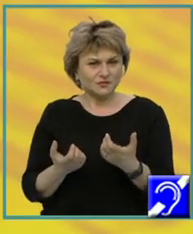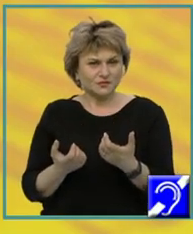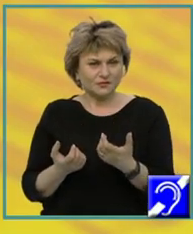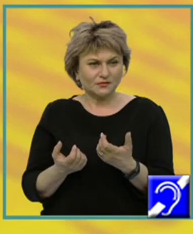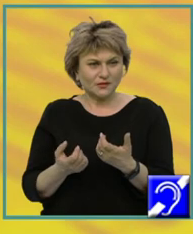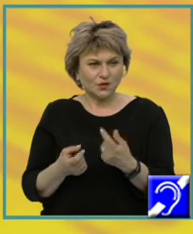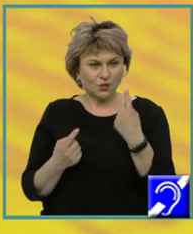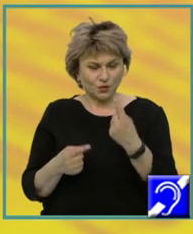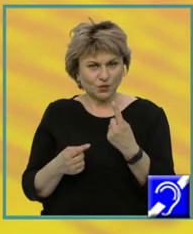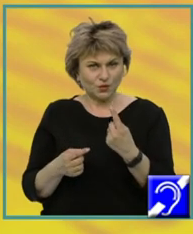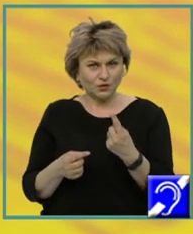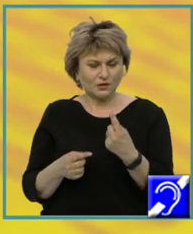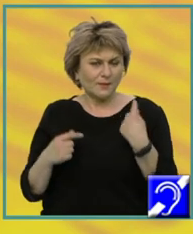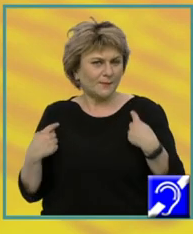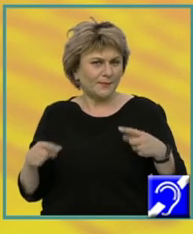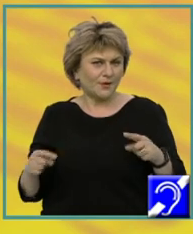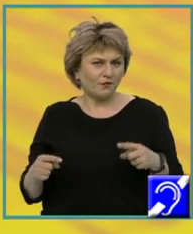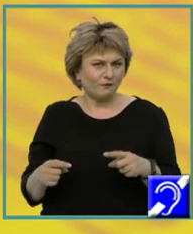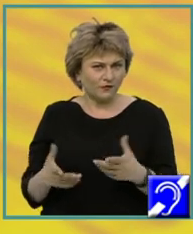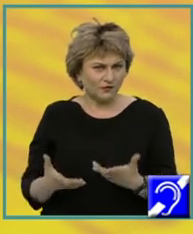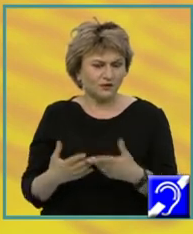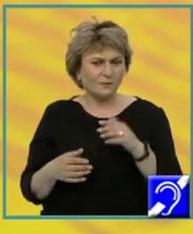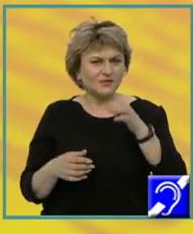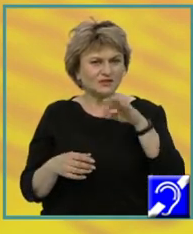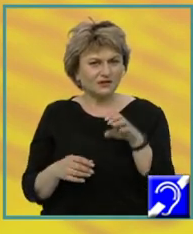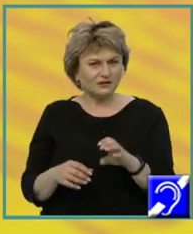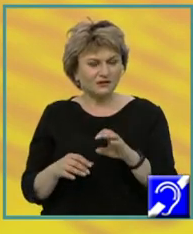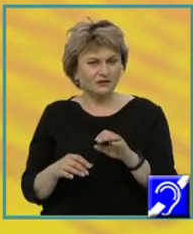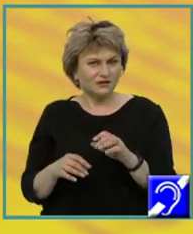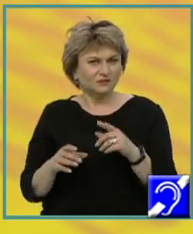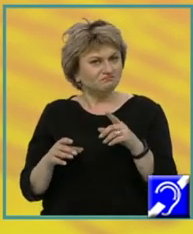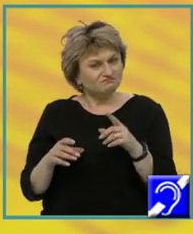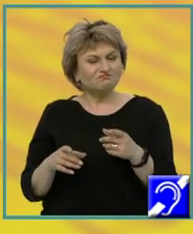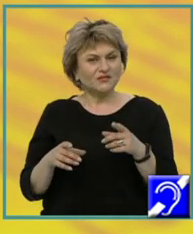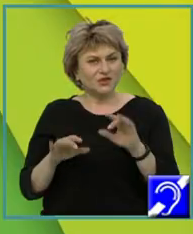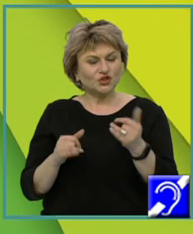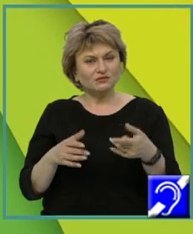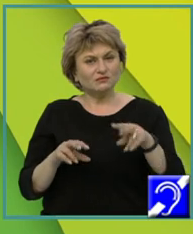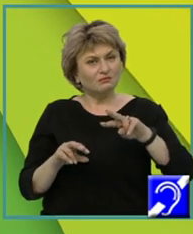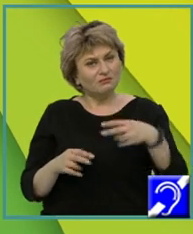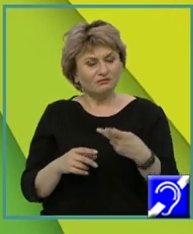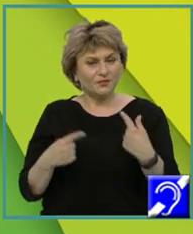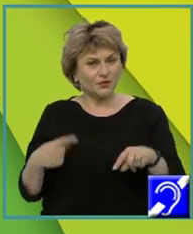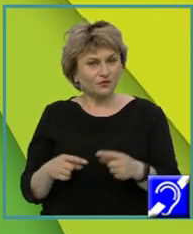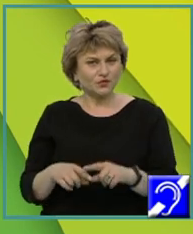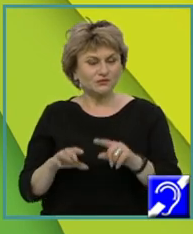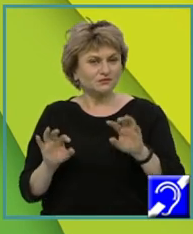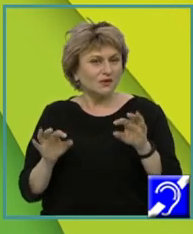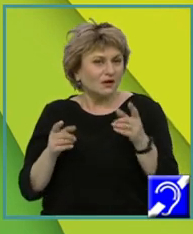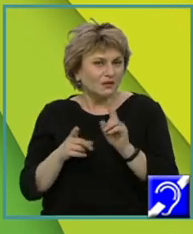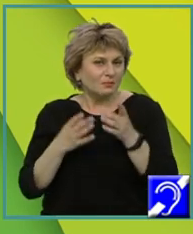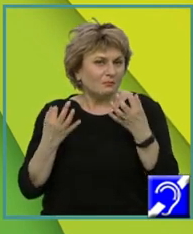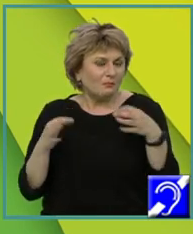unul profund mitic tradițional unul prof un moderne demonstrativ ce găsim aici